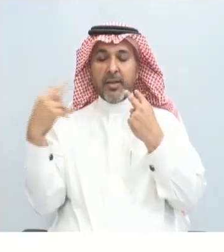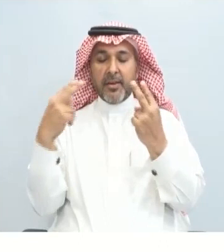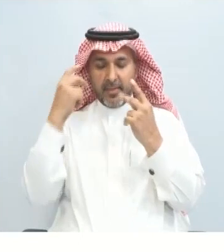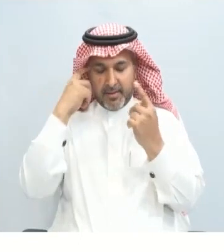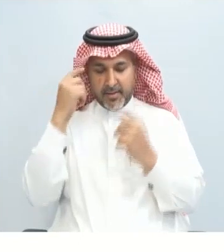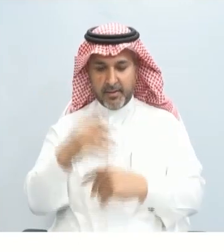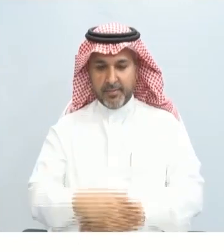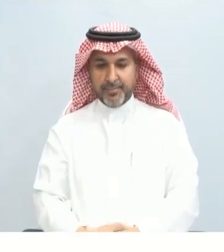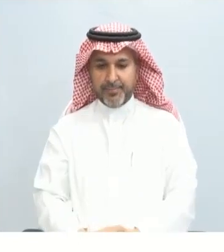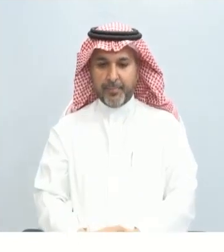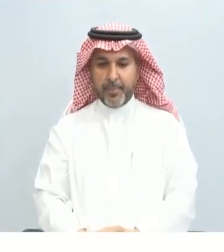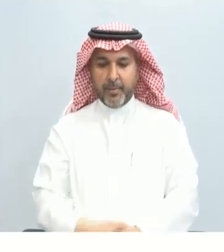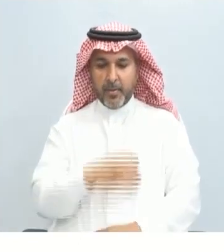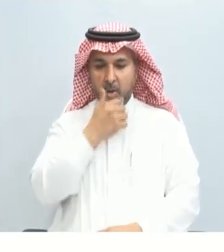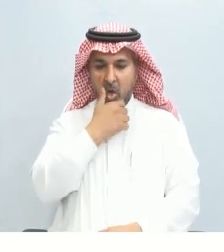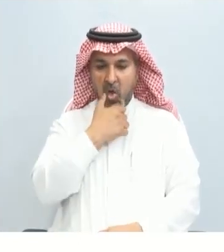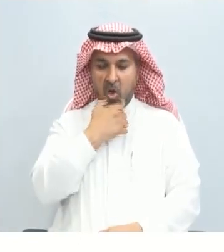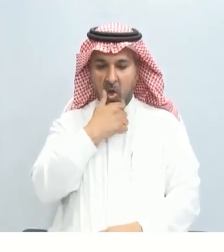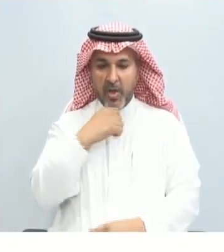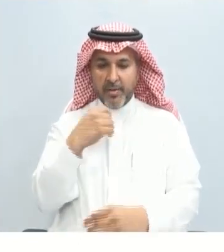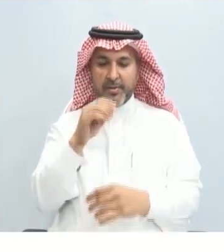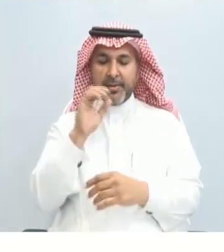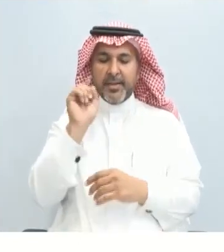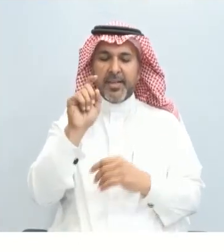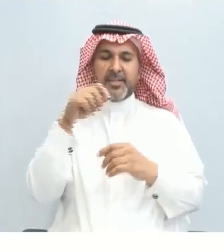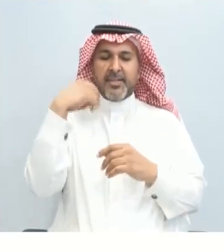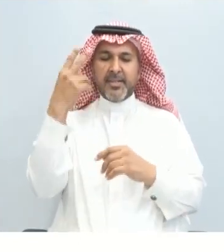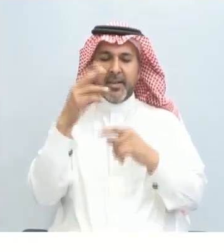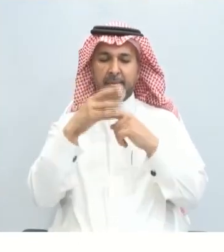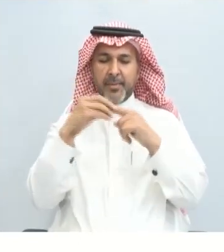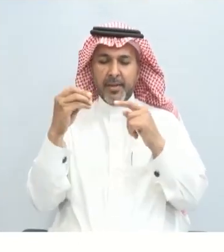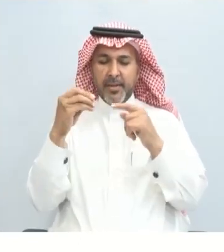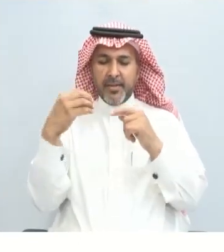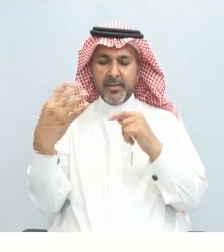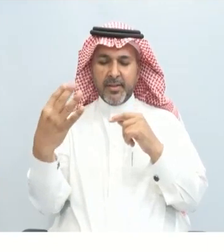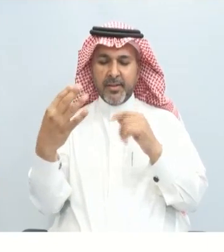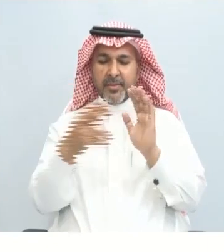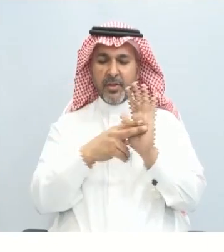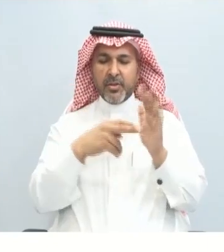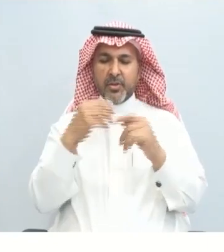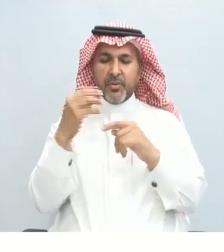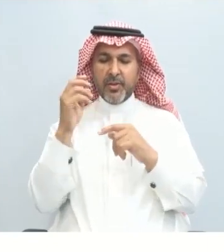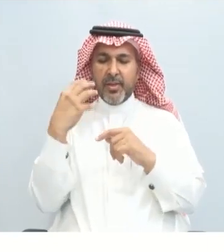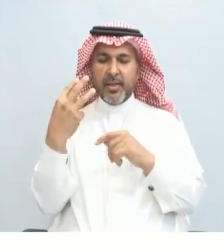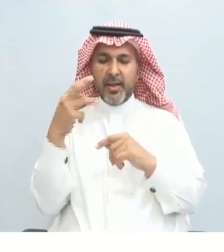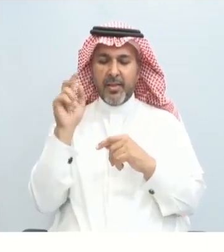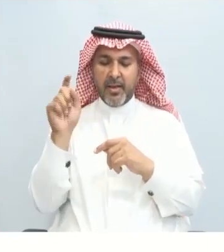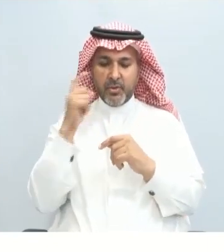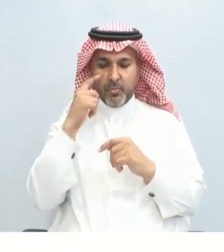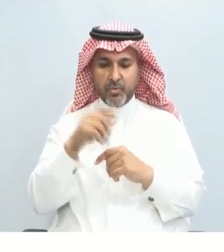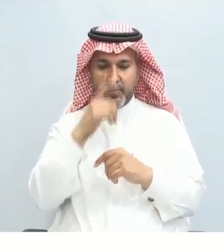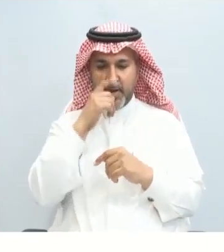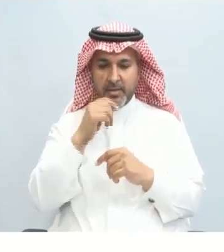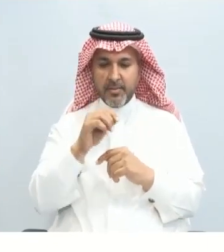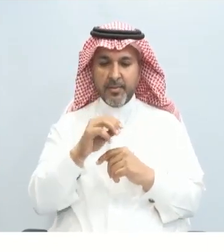اين فيبقى لك المعادله التاليه اكس تربيع ناقص 4 تساوي 3 اكس ابي